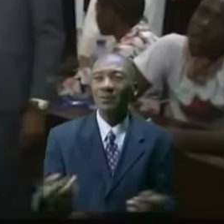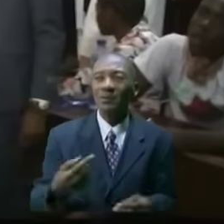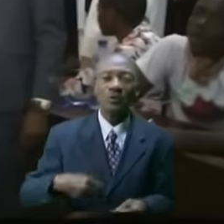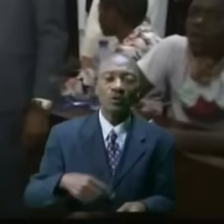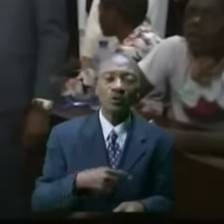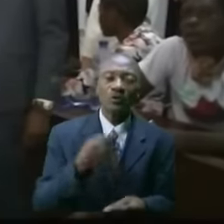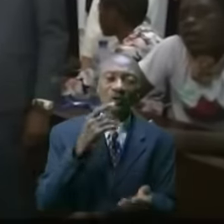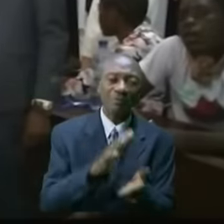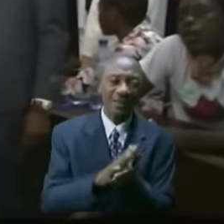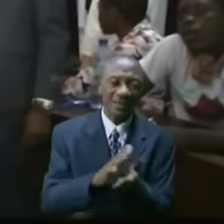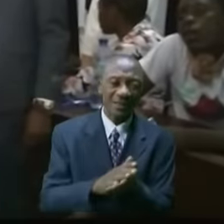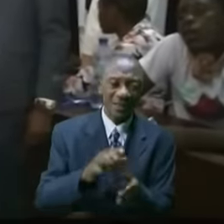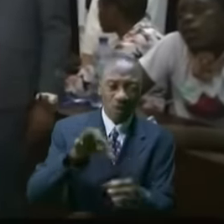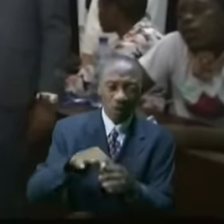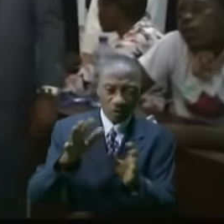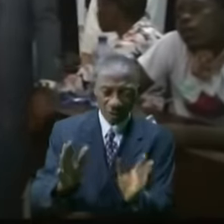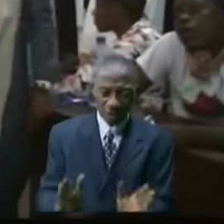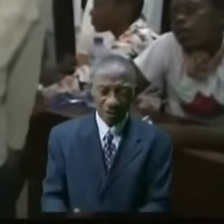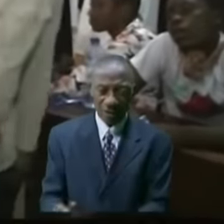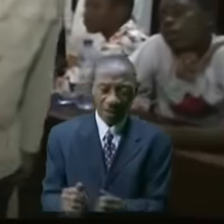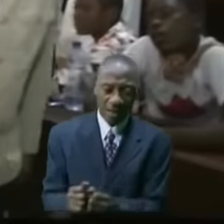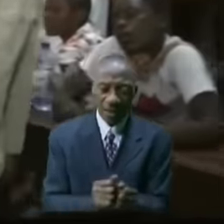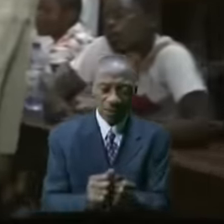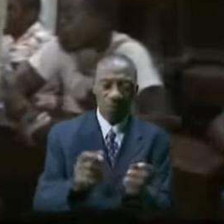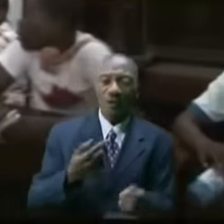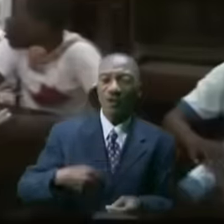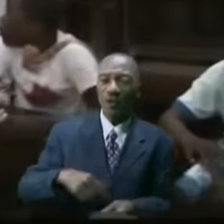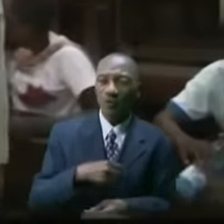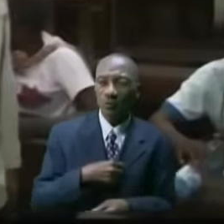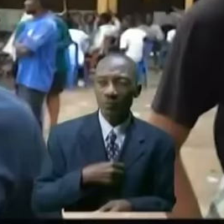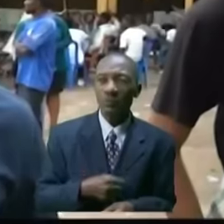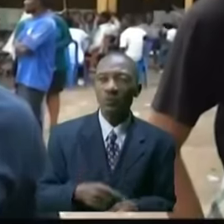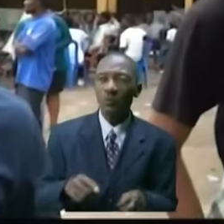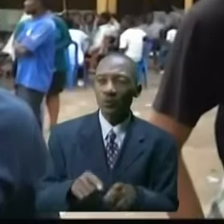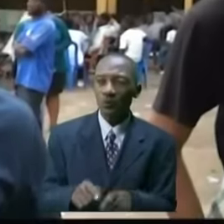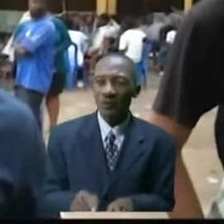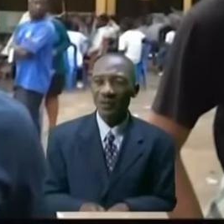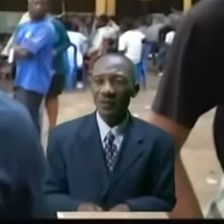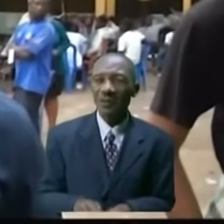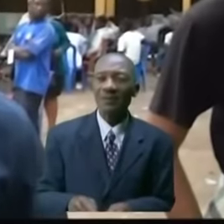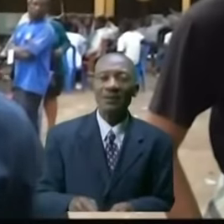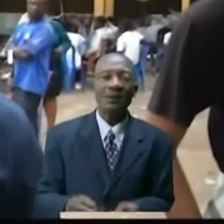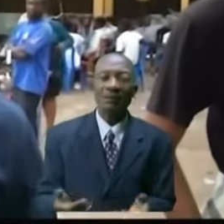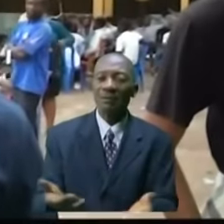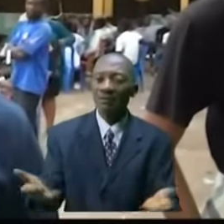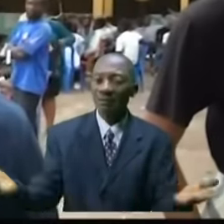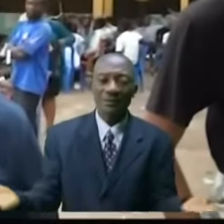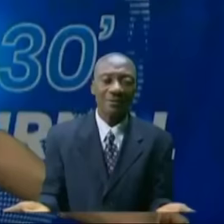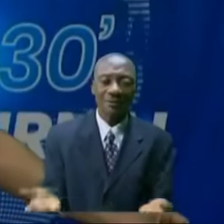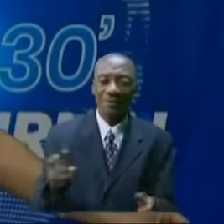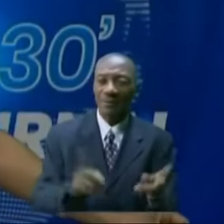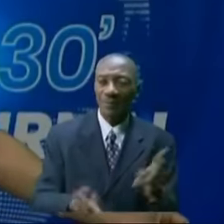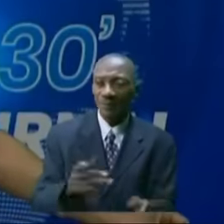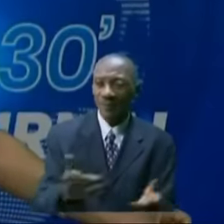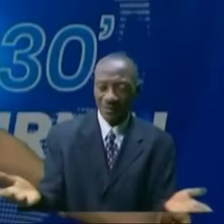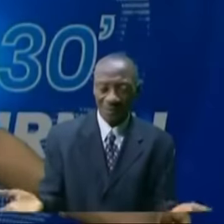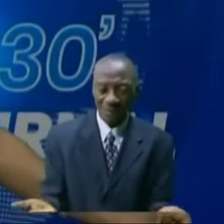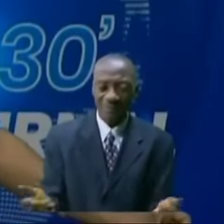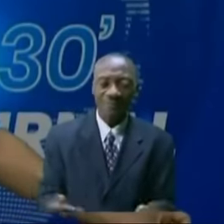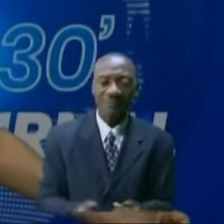seulement nos électeurs qui nous ont accompagnés, mais aussi le bon Dieu qui nous a permis d'être en vie jusqu'à présent.